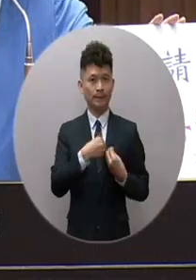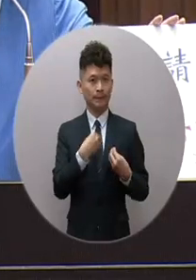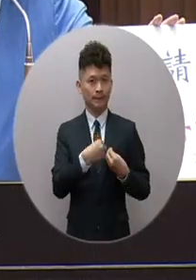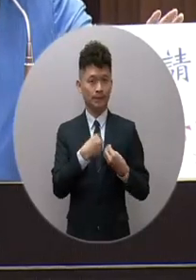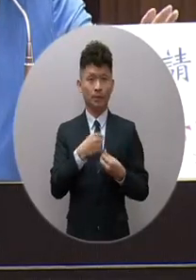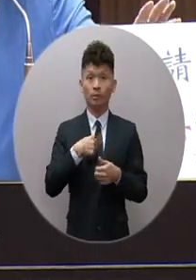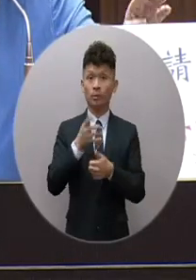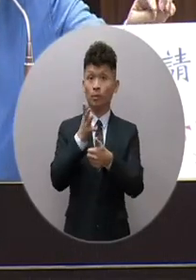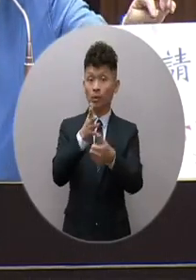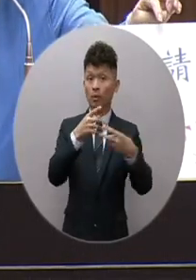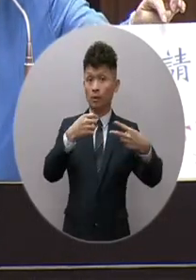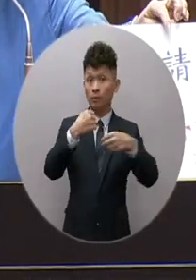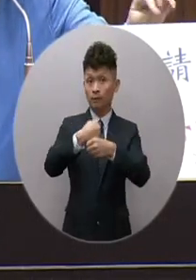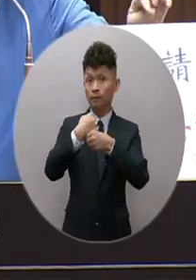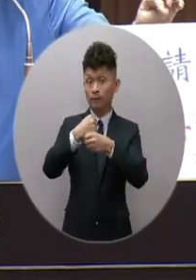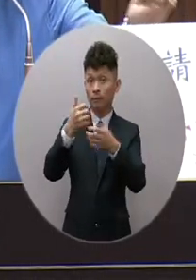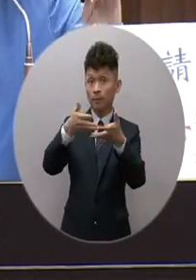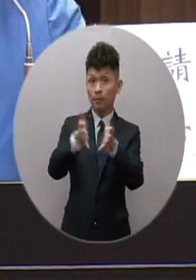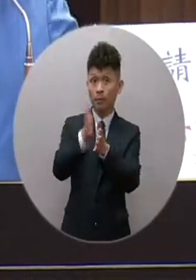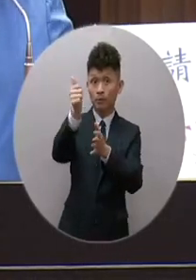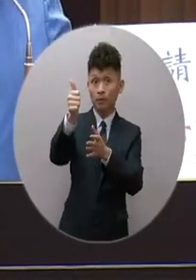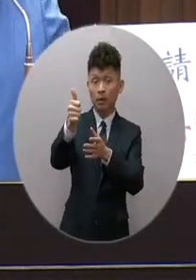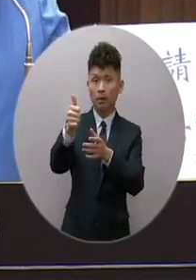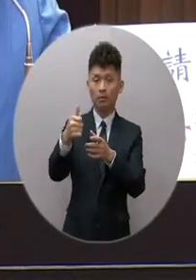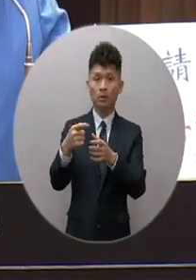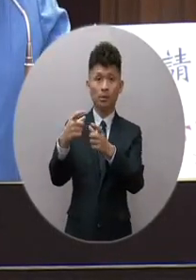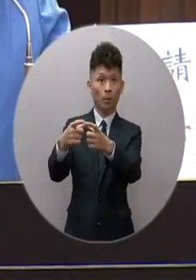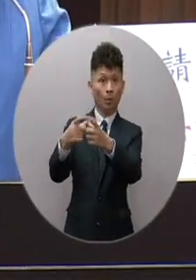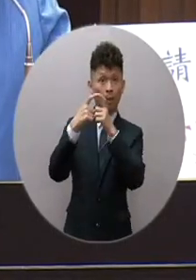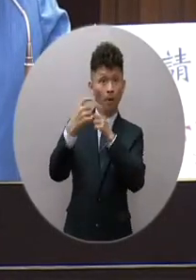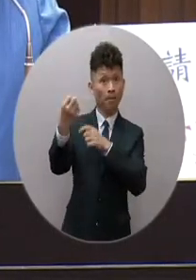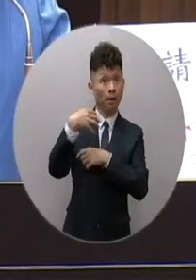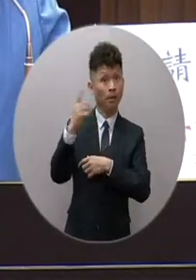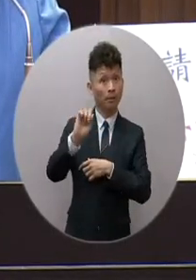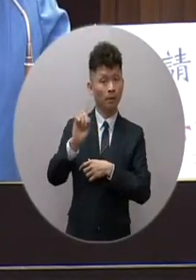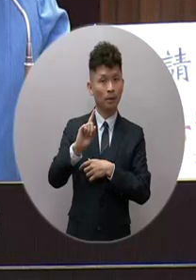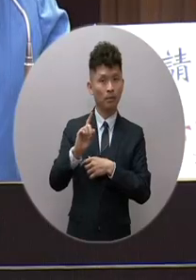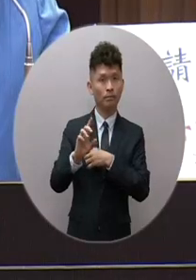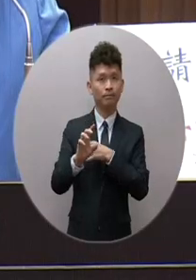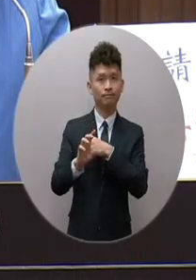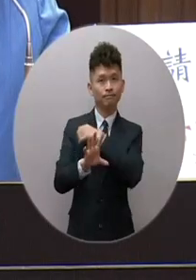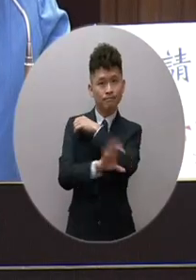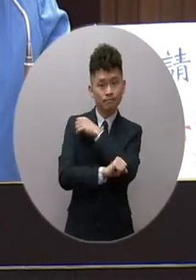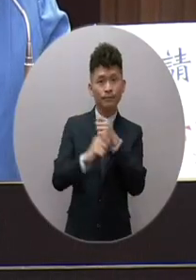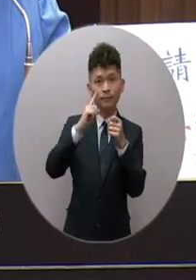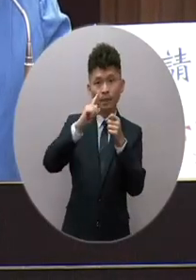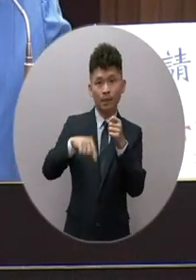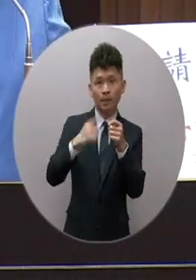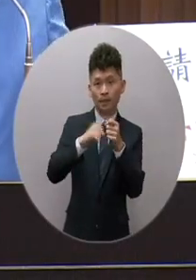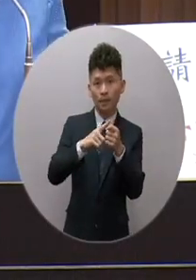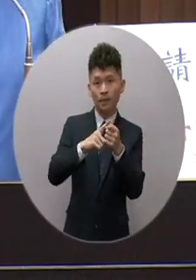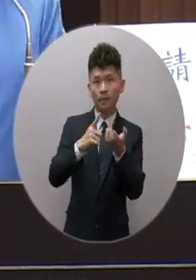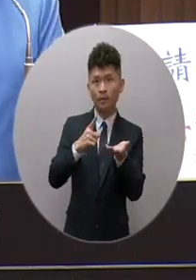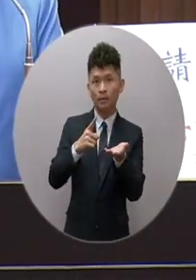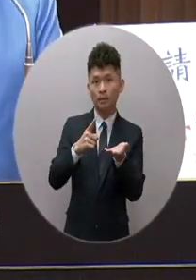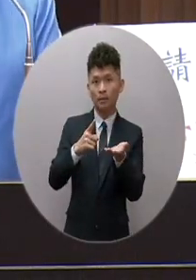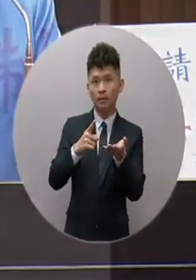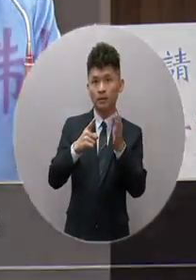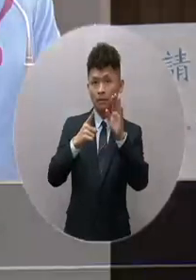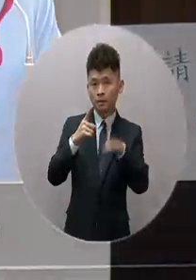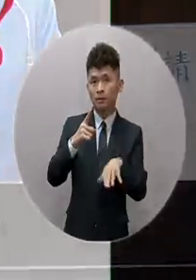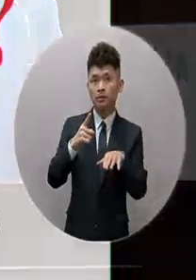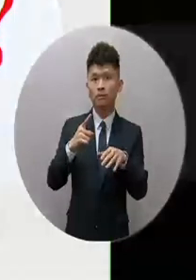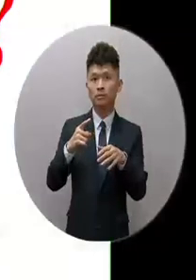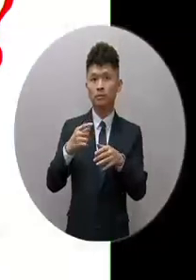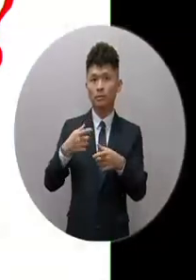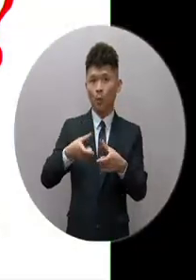冯世宽部长，那部长呢就答复，在总质询答复说，至少一年之内不会恢复征兵制，造成更大的